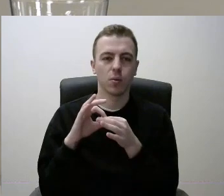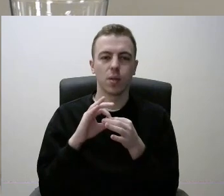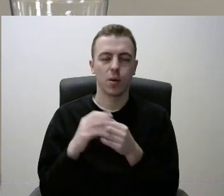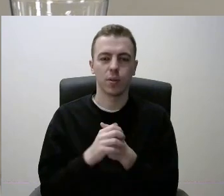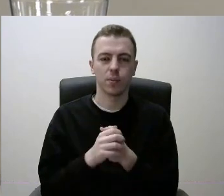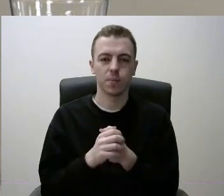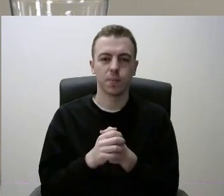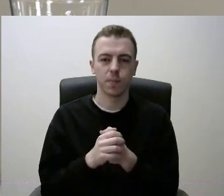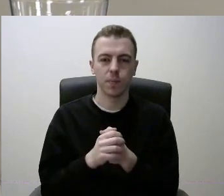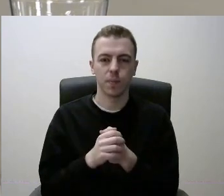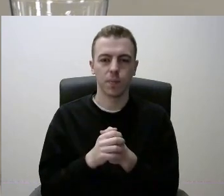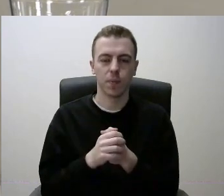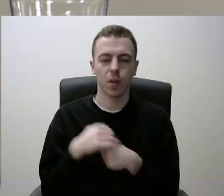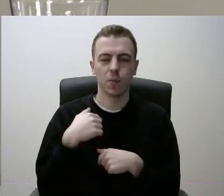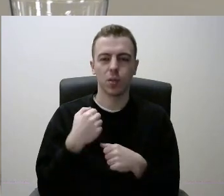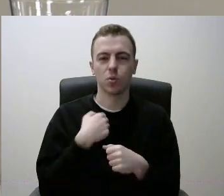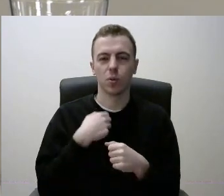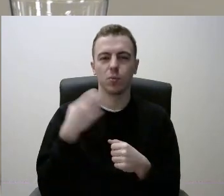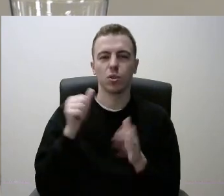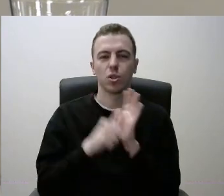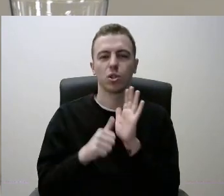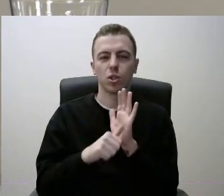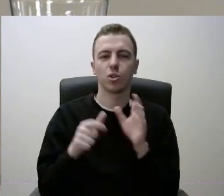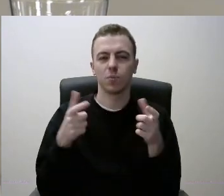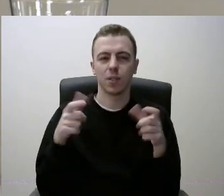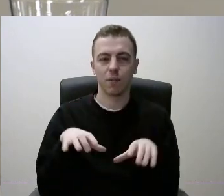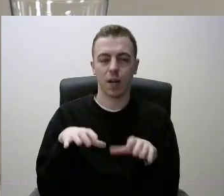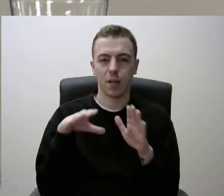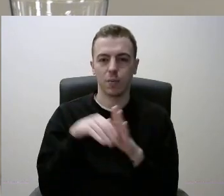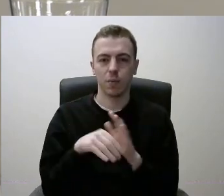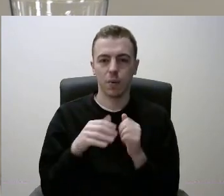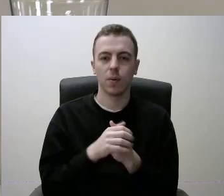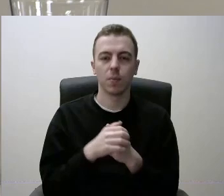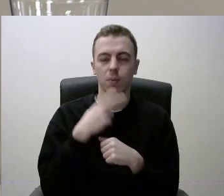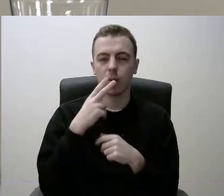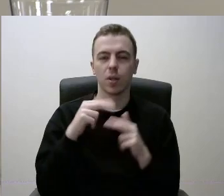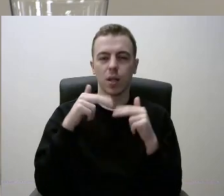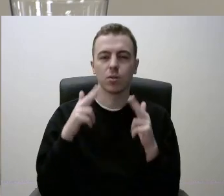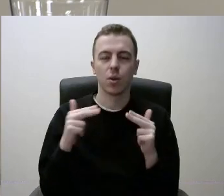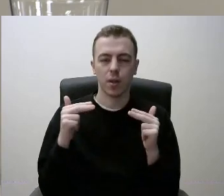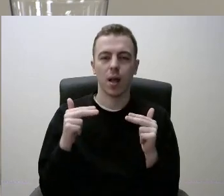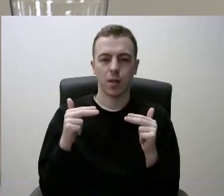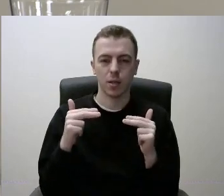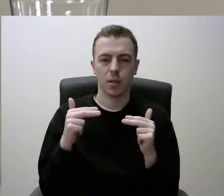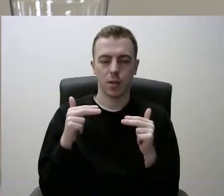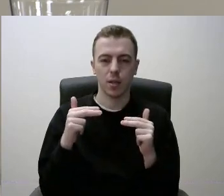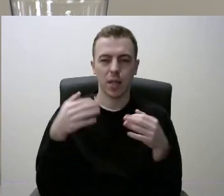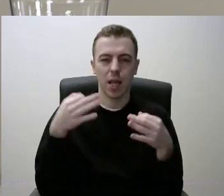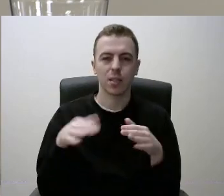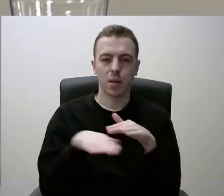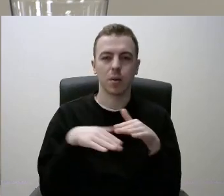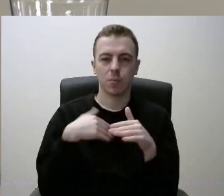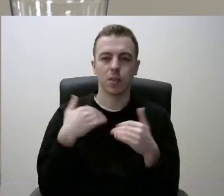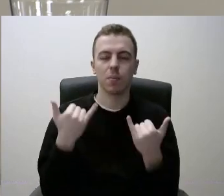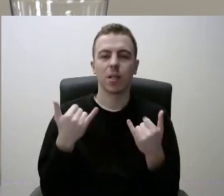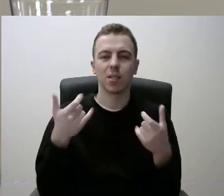Lietuvoje mes turim 60 savivaldybių ir jeigu žiūrėti nacionalinę teisinę bazę, tai turbūt aš sunkiai įsivaizduoju, kad mes tų savivaldybių ribas